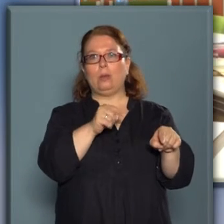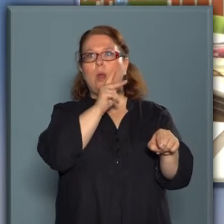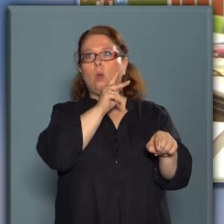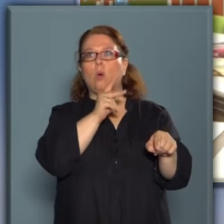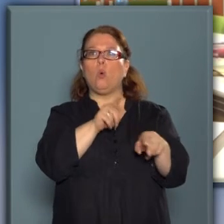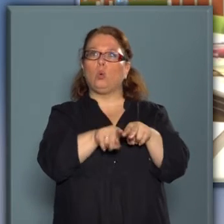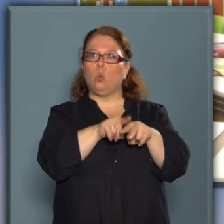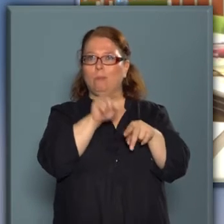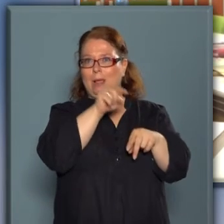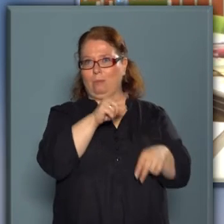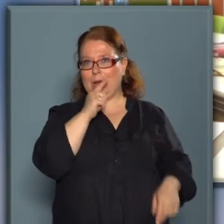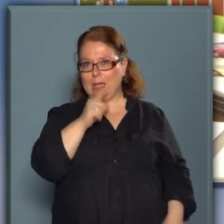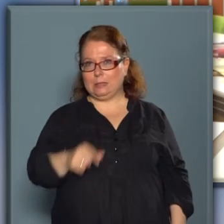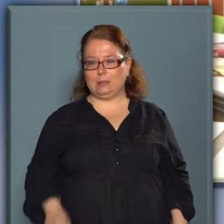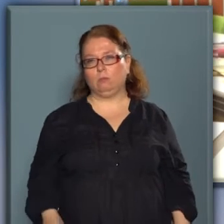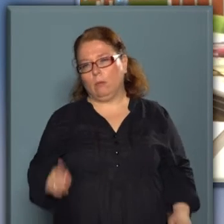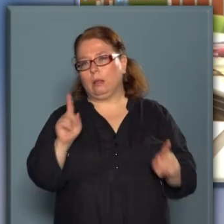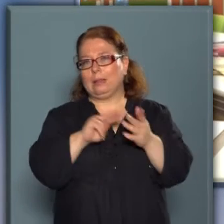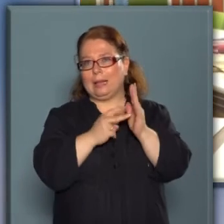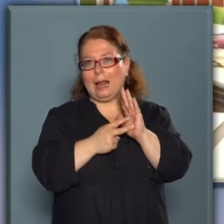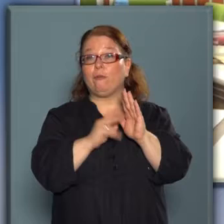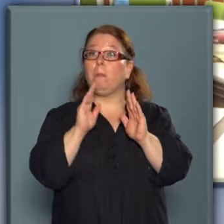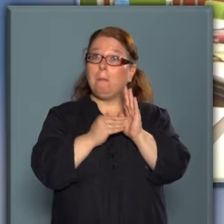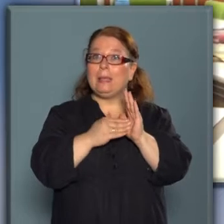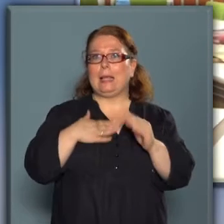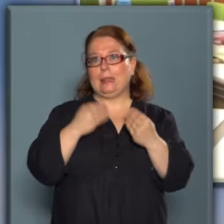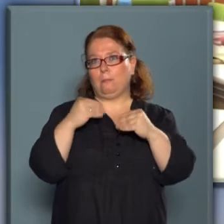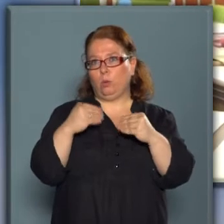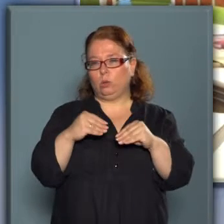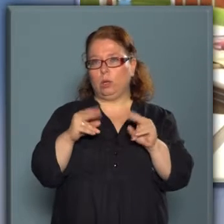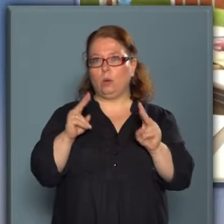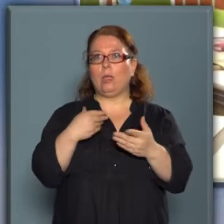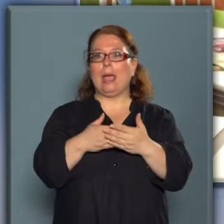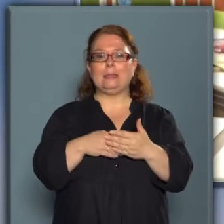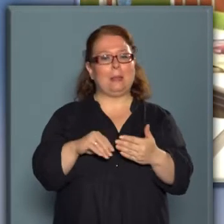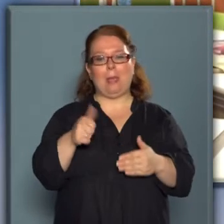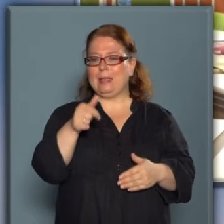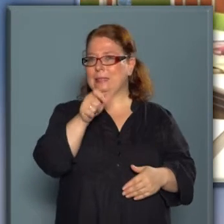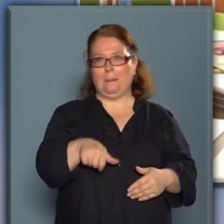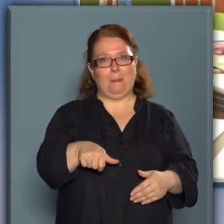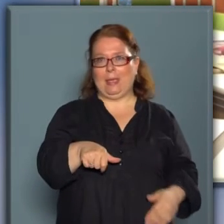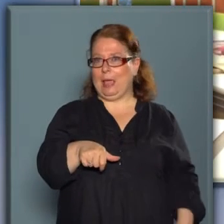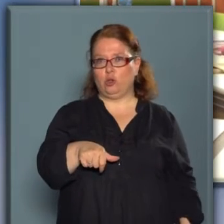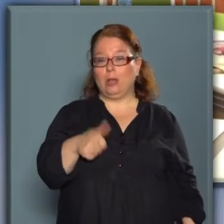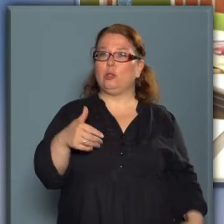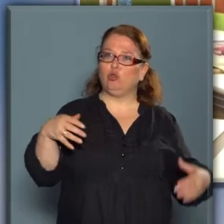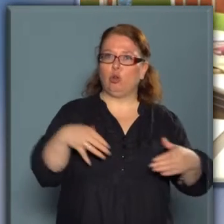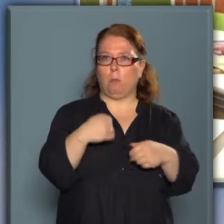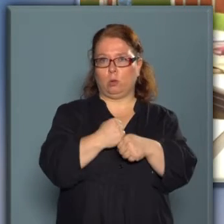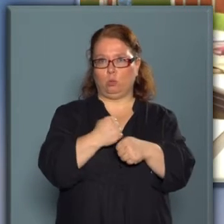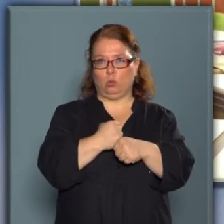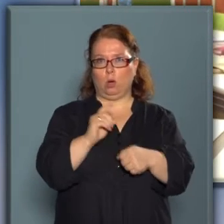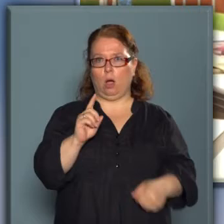hogy októberben lenne. De még annyit el szeretnék mondani, hogy ez nem egy egyszemélyes, tehát ez egy